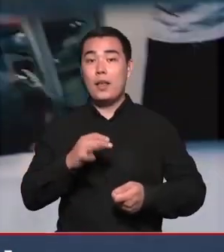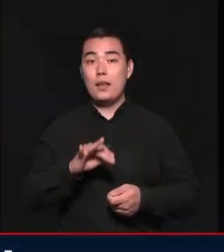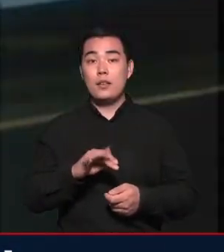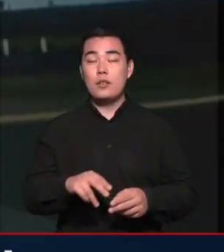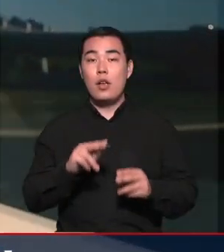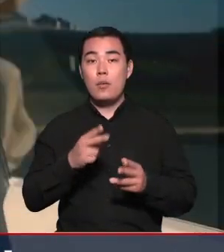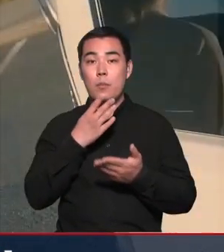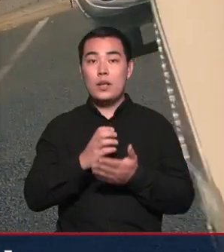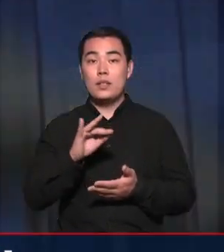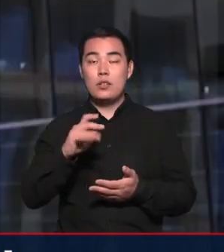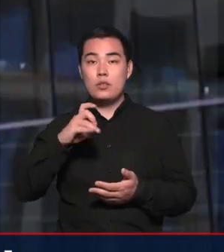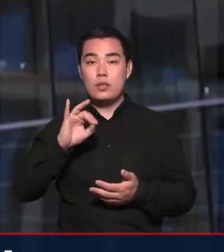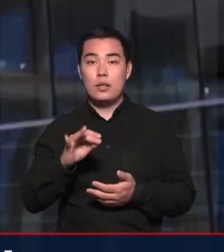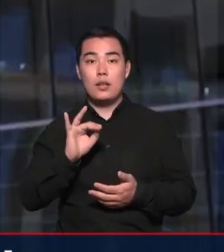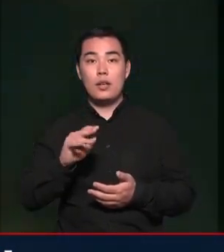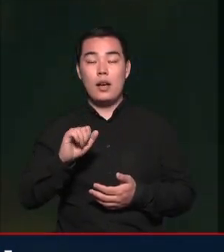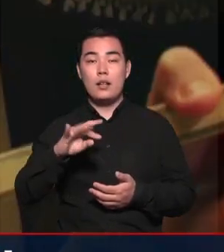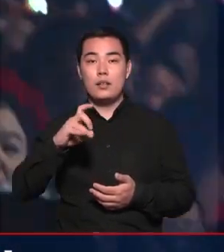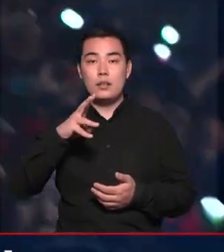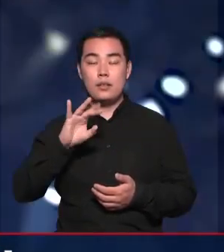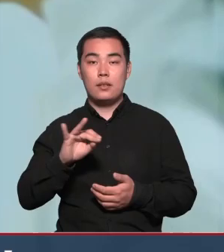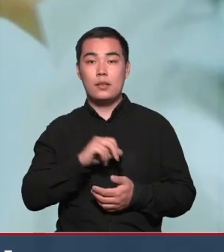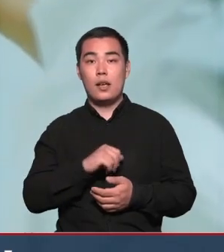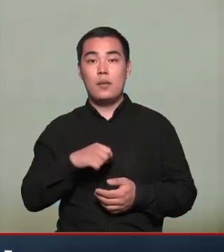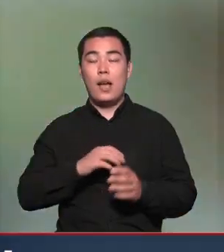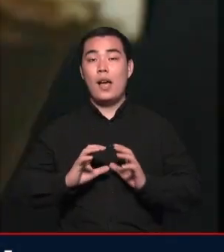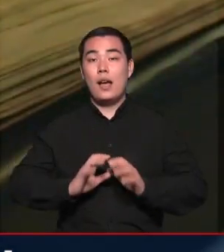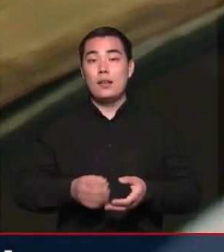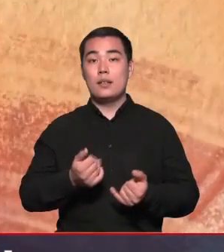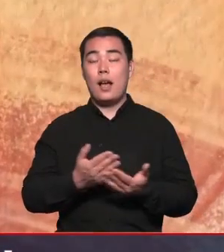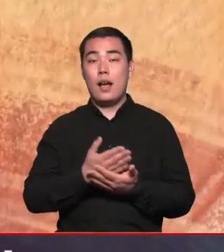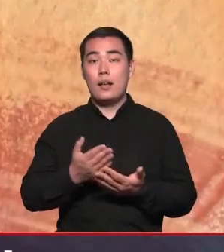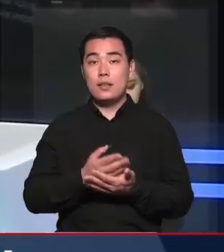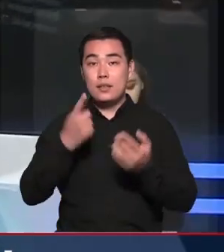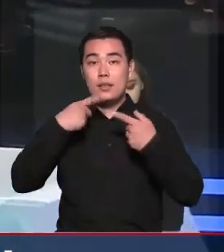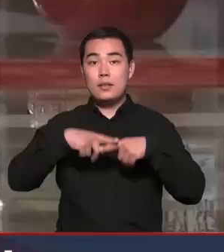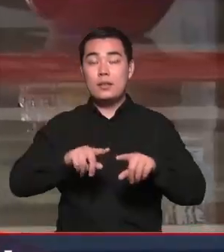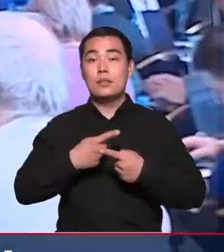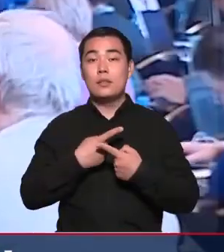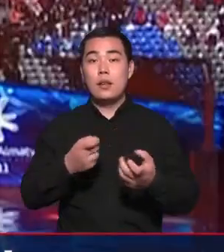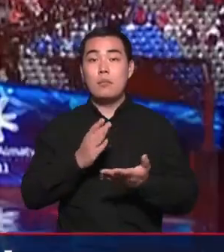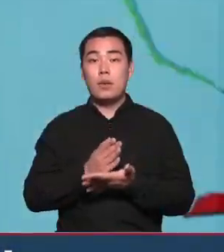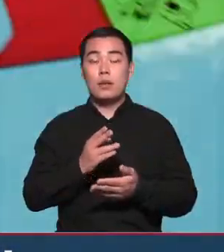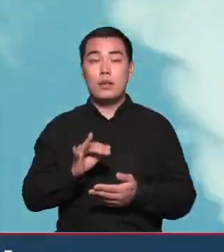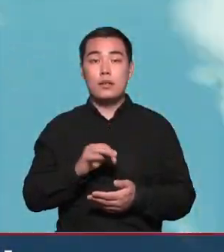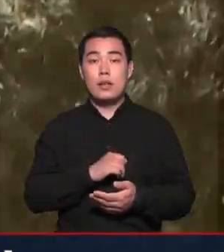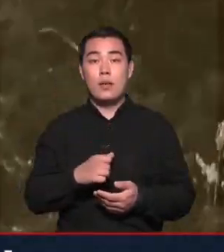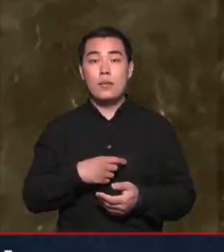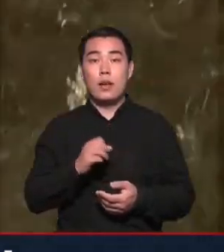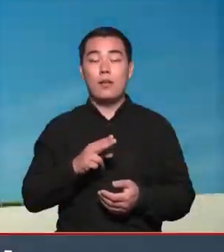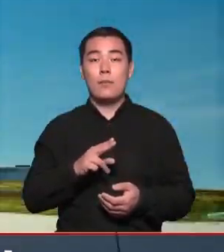ТАСС, CGTN, Аль-Джазира секілді әлемнің көптеген көшбасшы ақпарат құралдары сілтеме жасайды. Сондай-ақ аталған